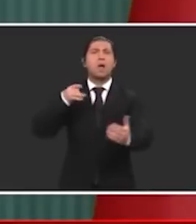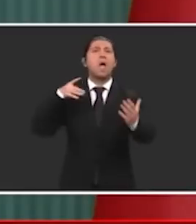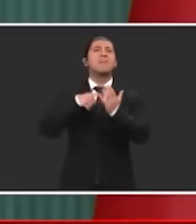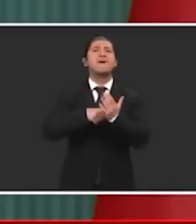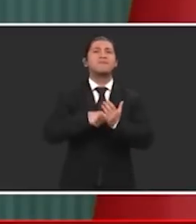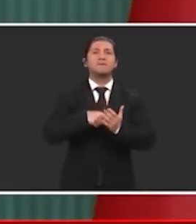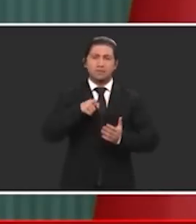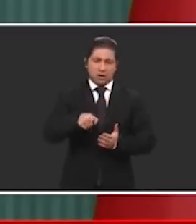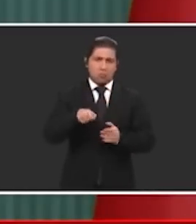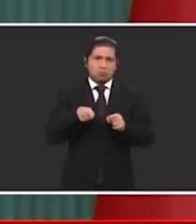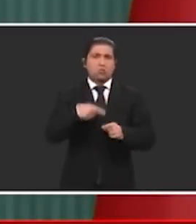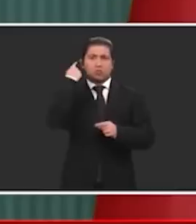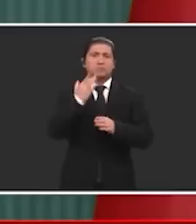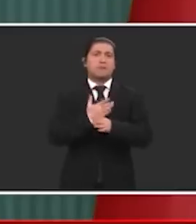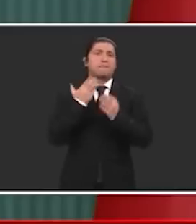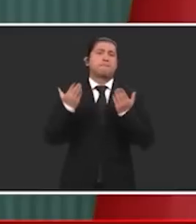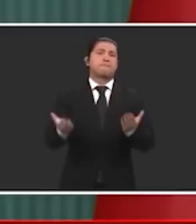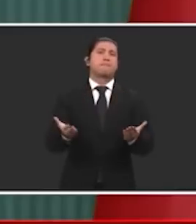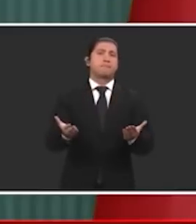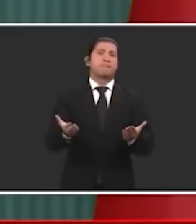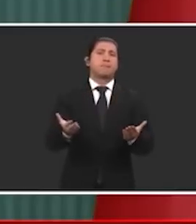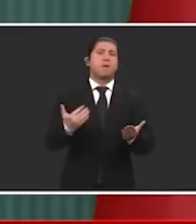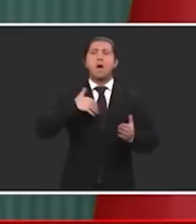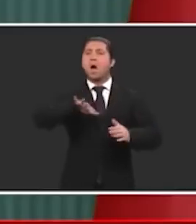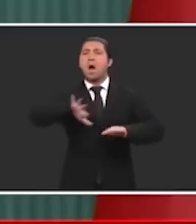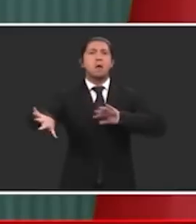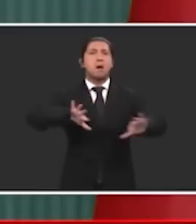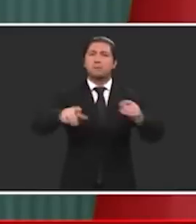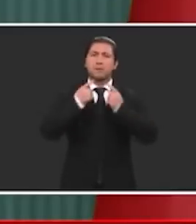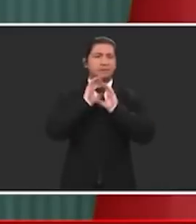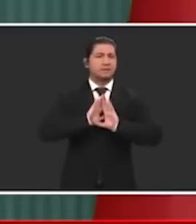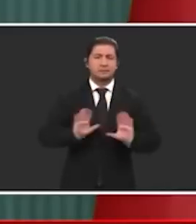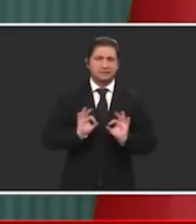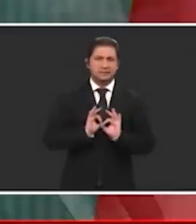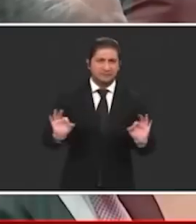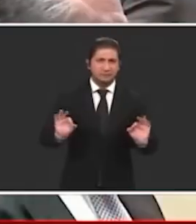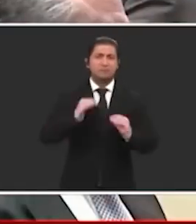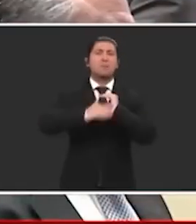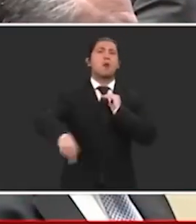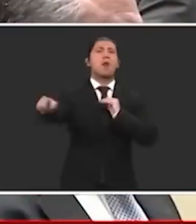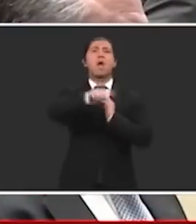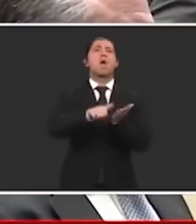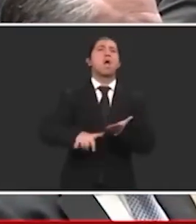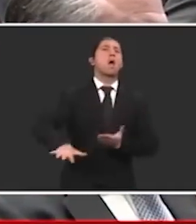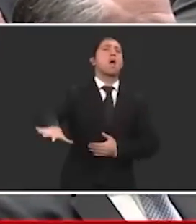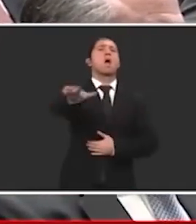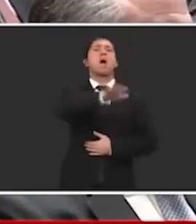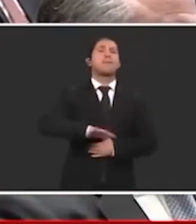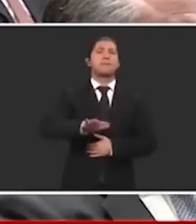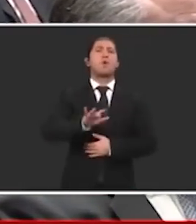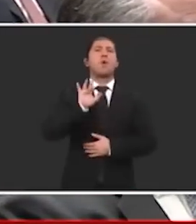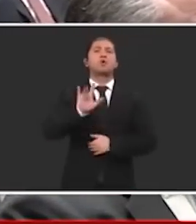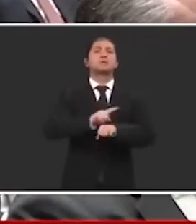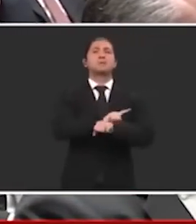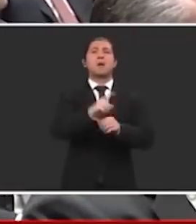da zaten budur. Hiçbir ayrım yapmadan milletimizin her bir ferdini orta